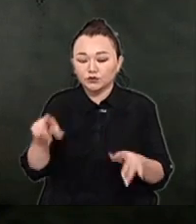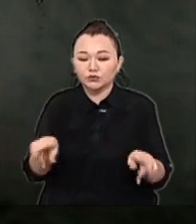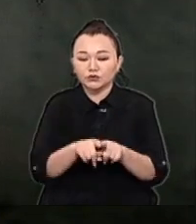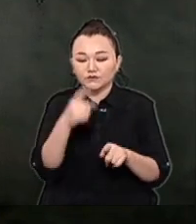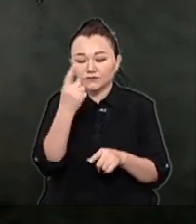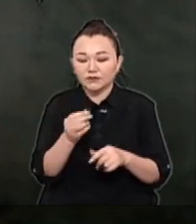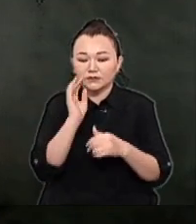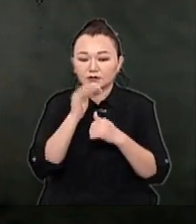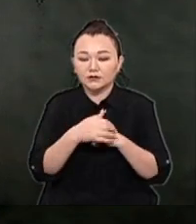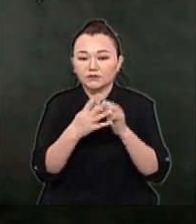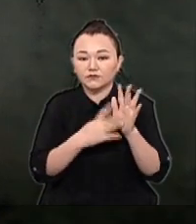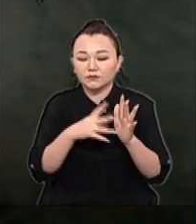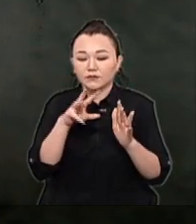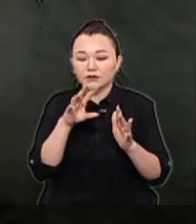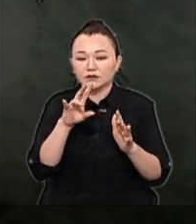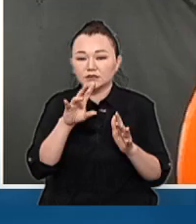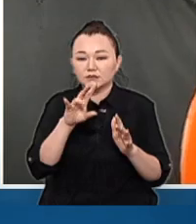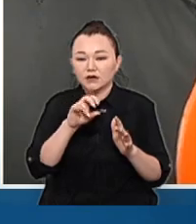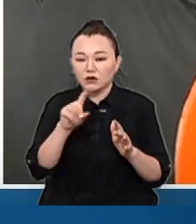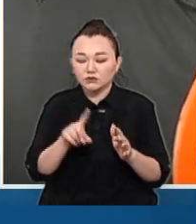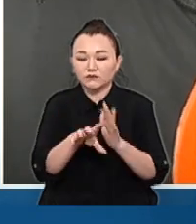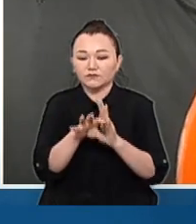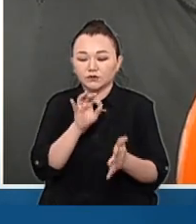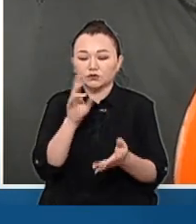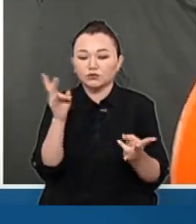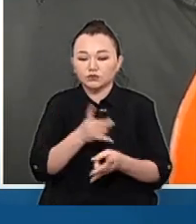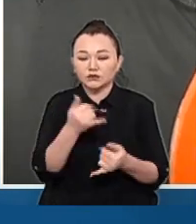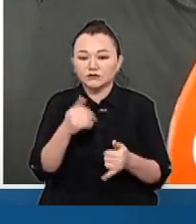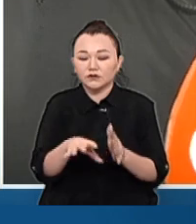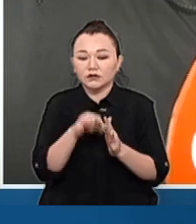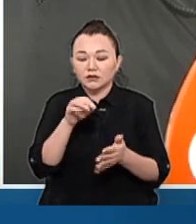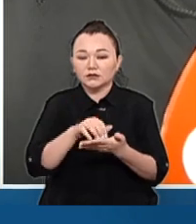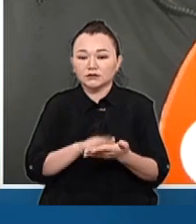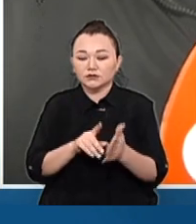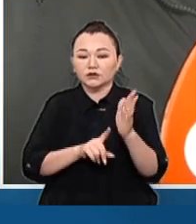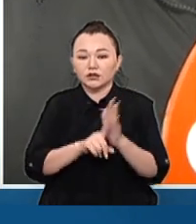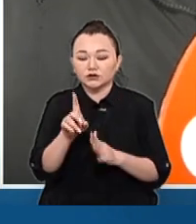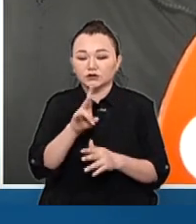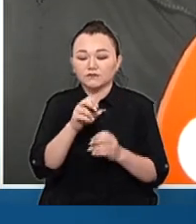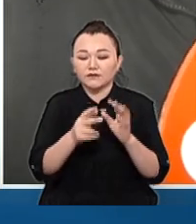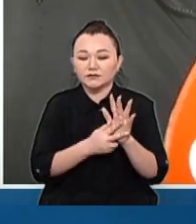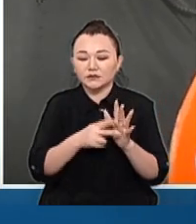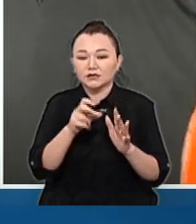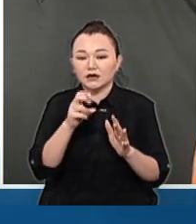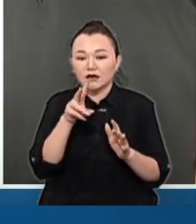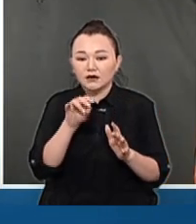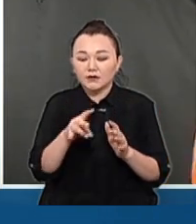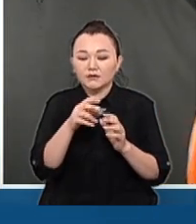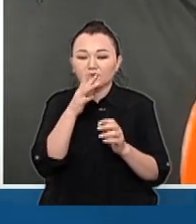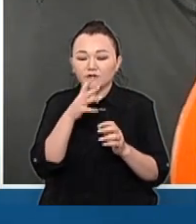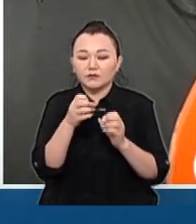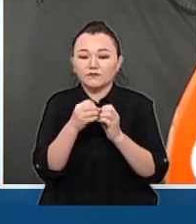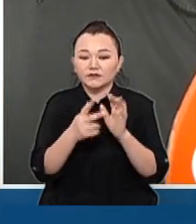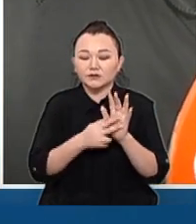күнде, яғни 19 наурыз сайлауға жет деп шешті. Ал бүгін кандидаттарды тіркеу басталып отыр. Науқан 18 ақпан сағат